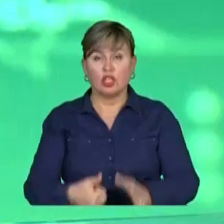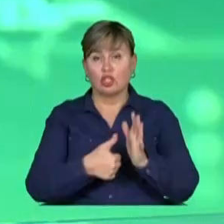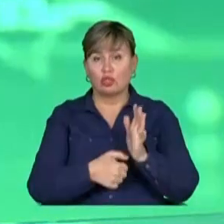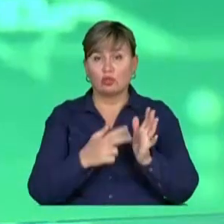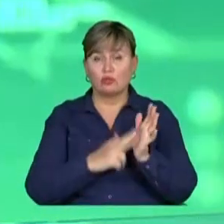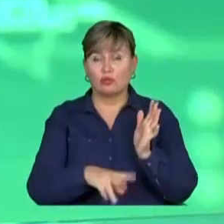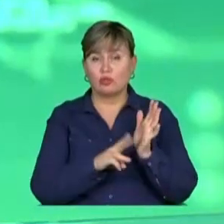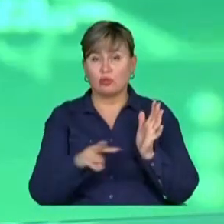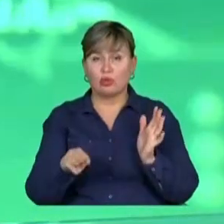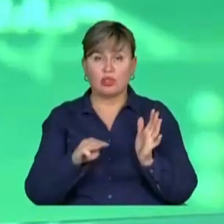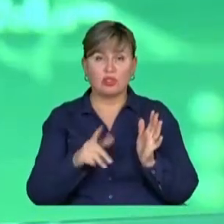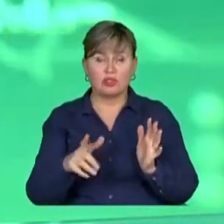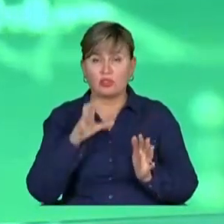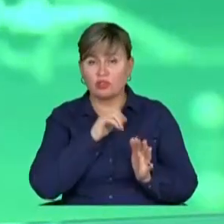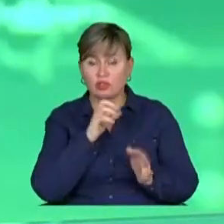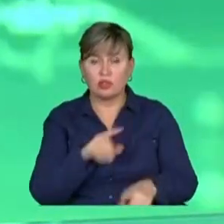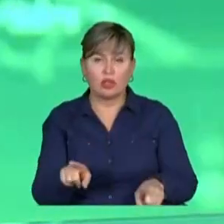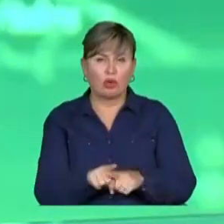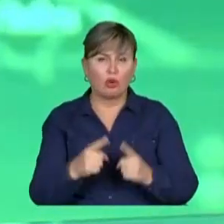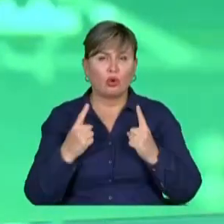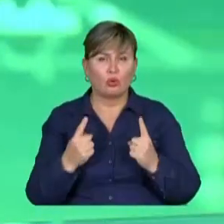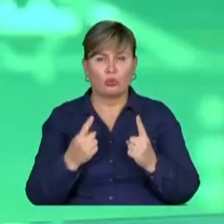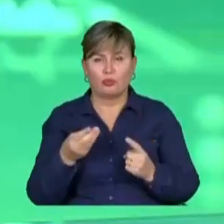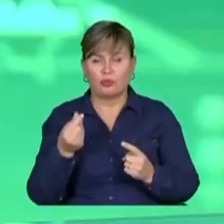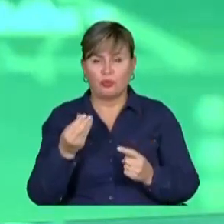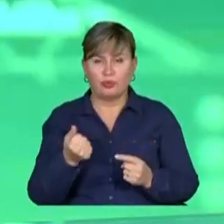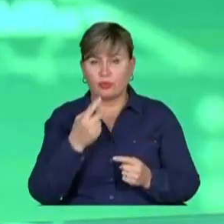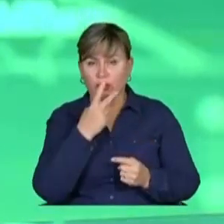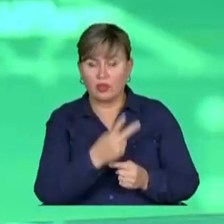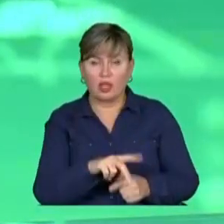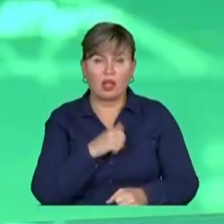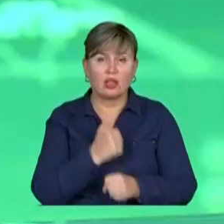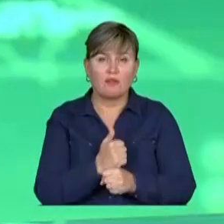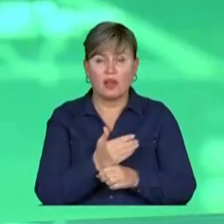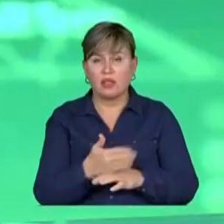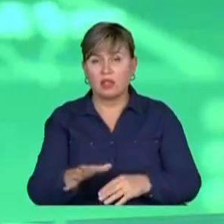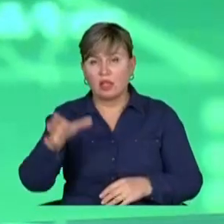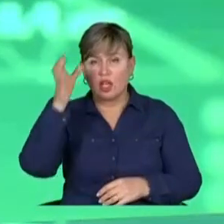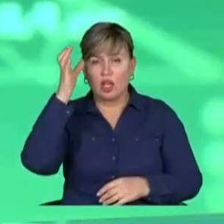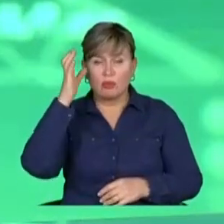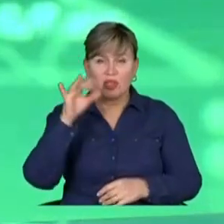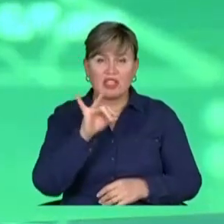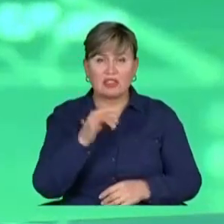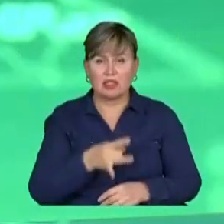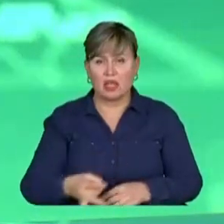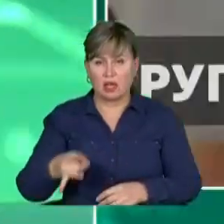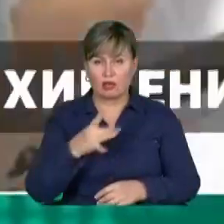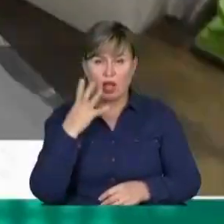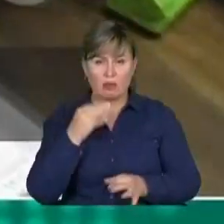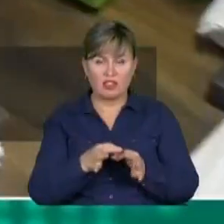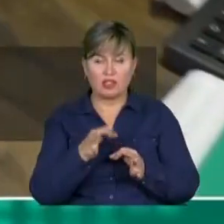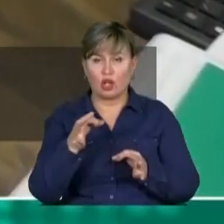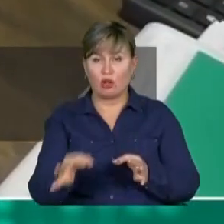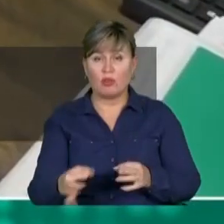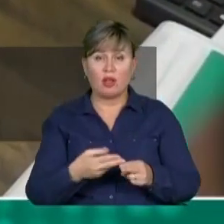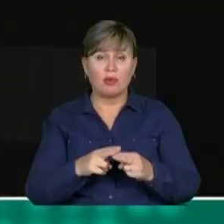680 миллионов тенге. В еще не такой крупной суммы заподозрили главу отдела образования Илийского района Алматинской области.